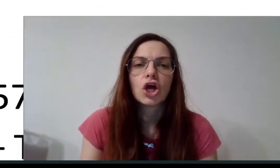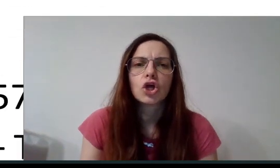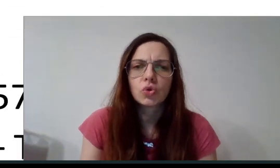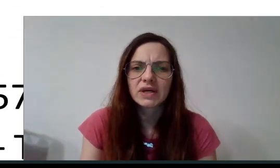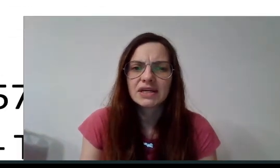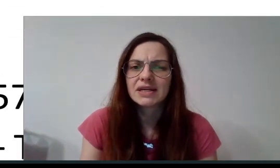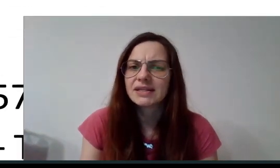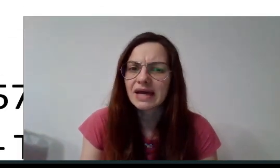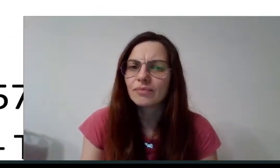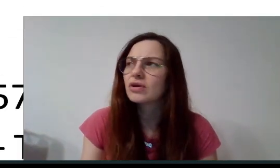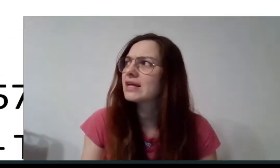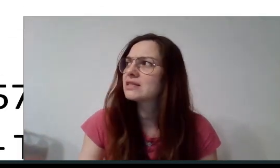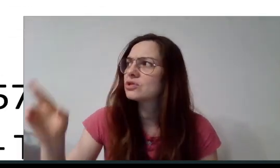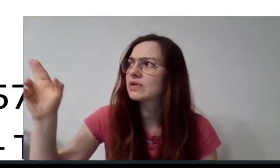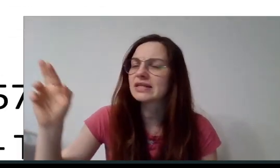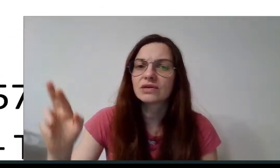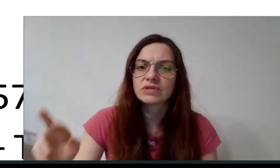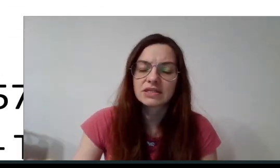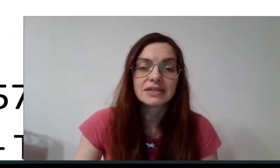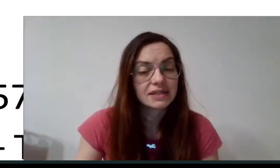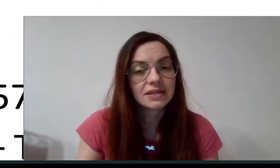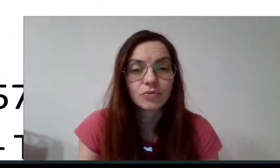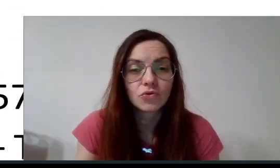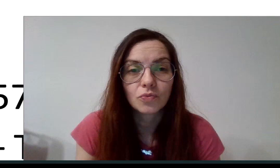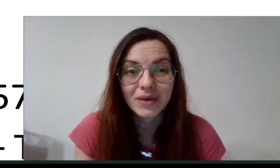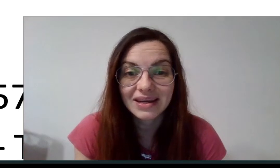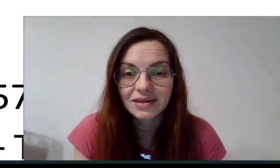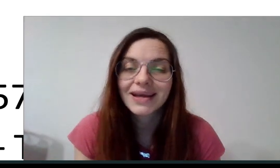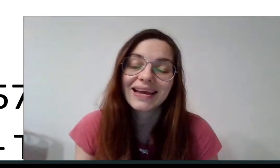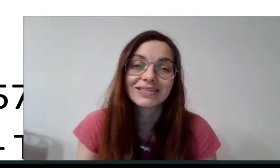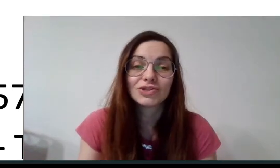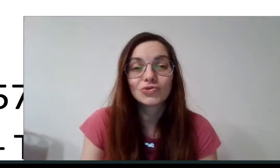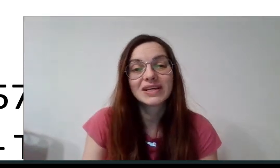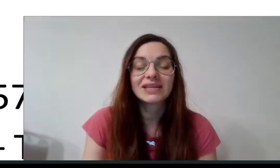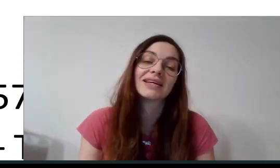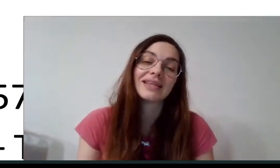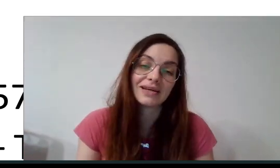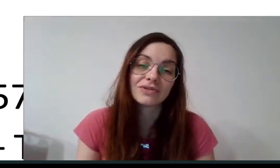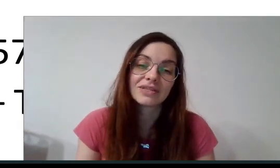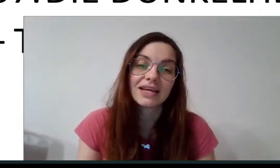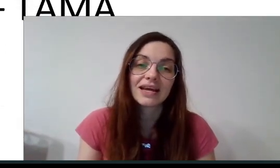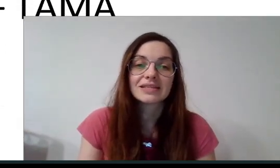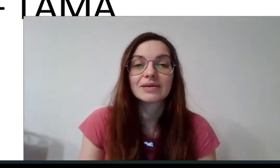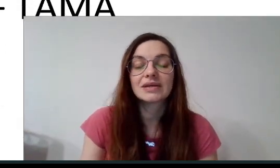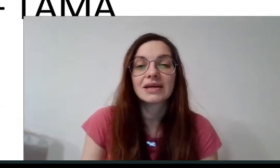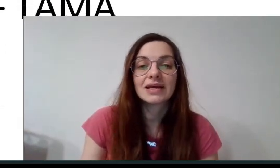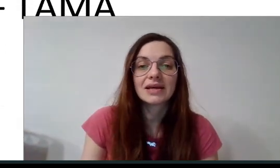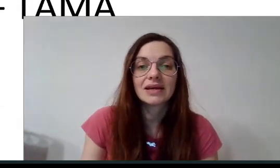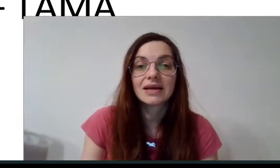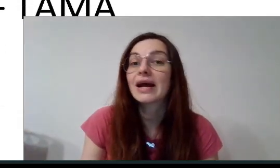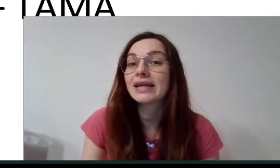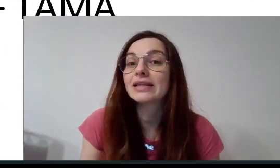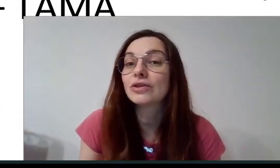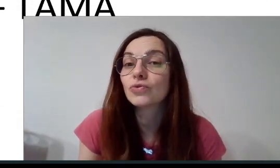Dunkel, tamno, es ist dunkel draußen, sad je napolju mrak. Es ist dunkel draußen, es